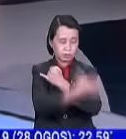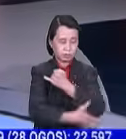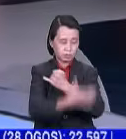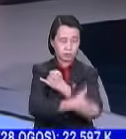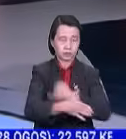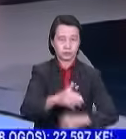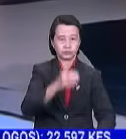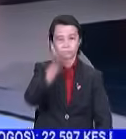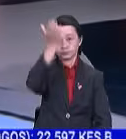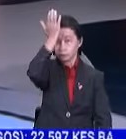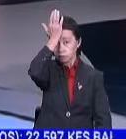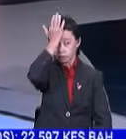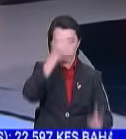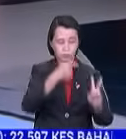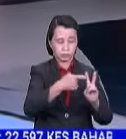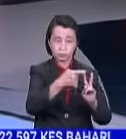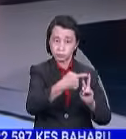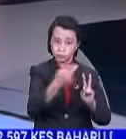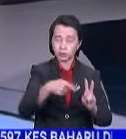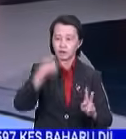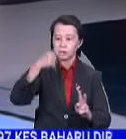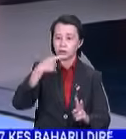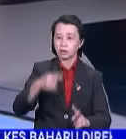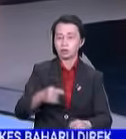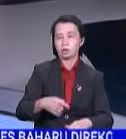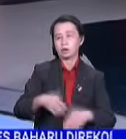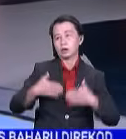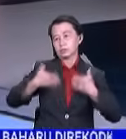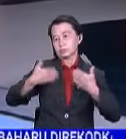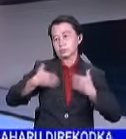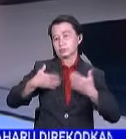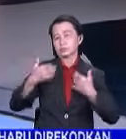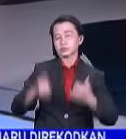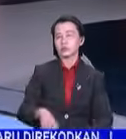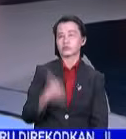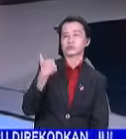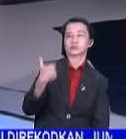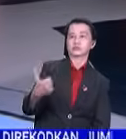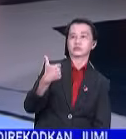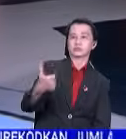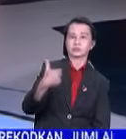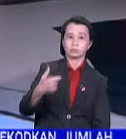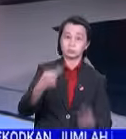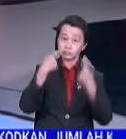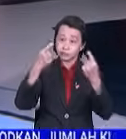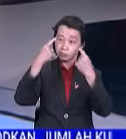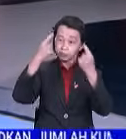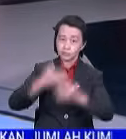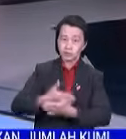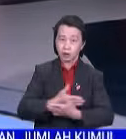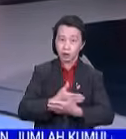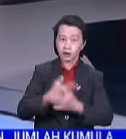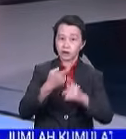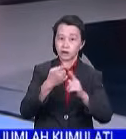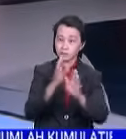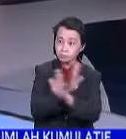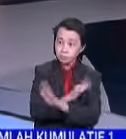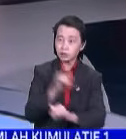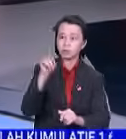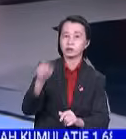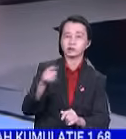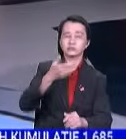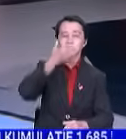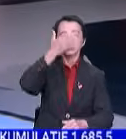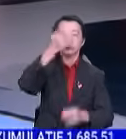seripaduka berdua turun zahirkan rasa sukacita dan bangga atas kejayaan anak kelahiran sarawa itu sekaligus